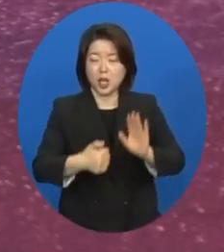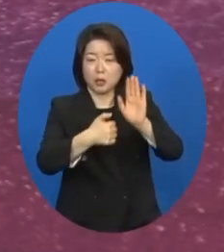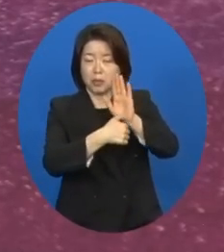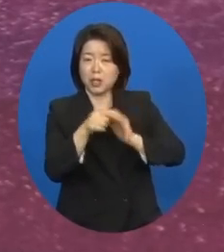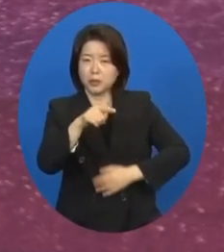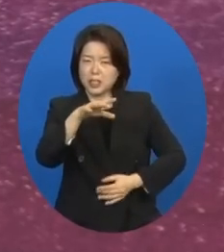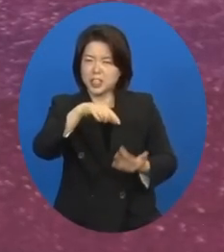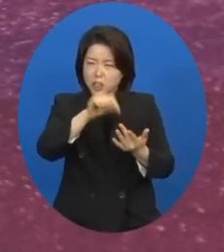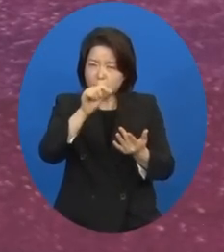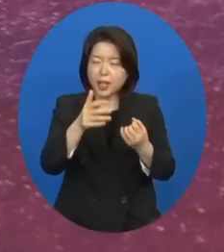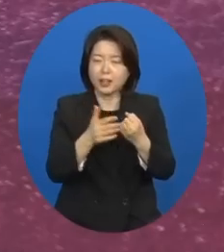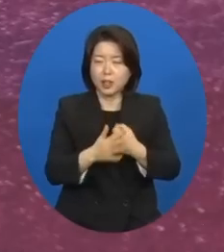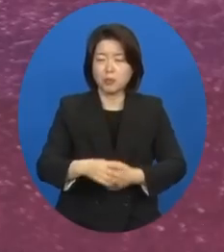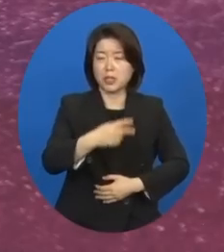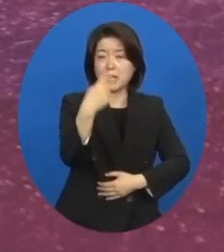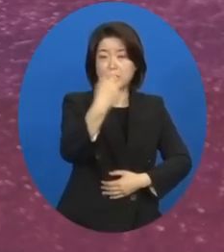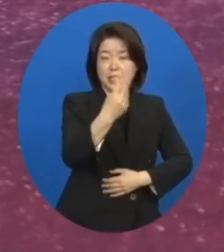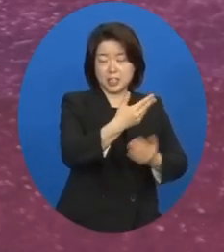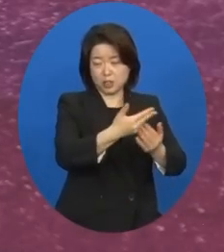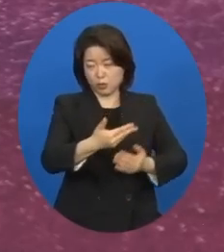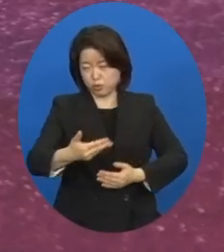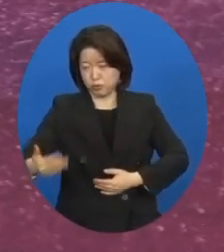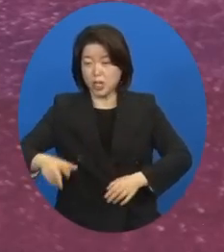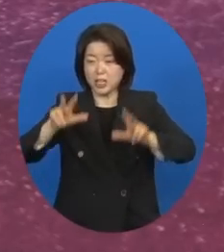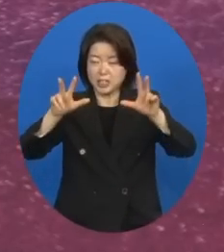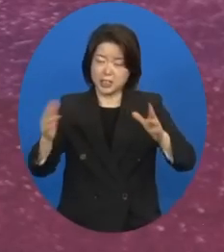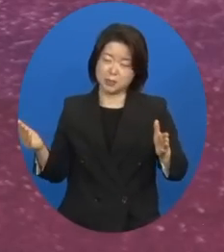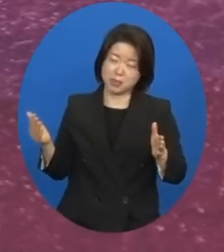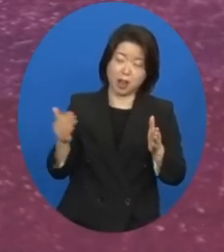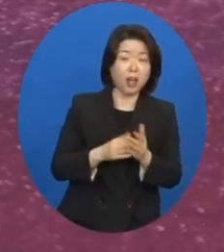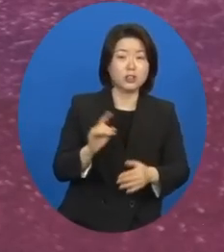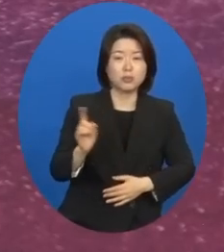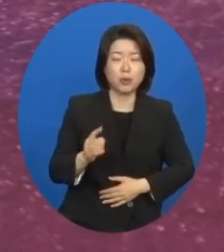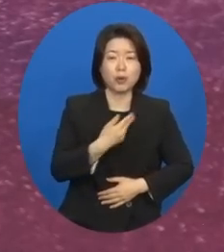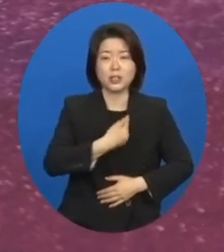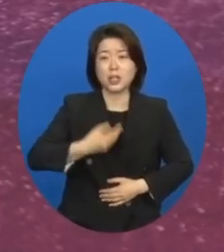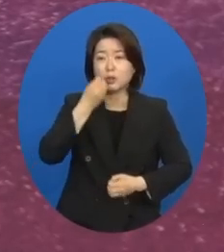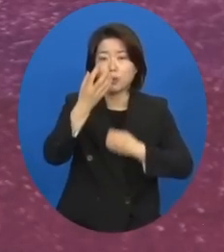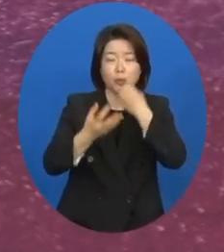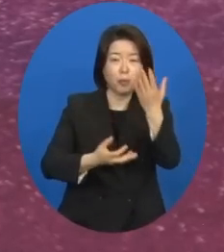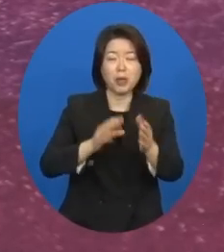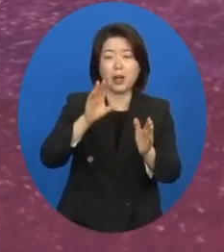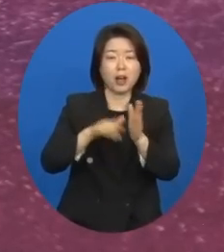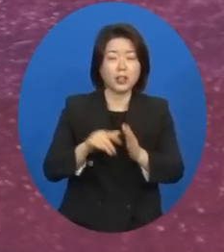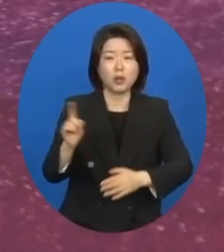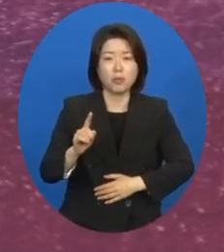선택으로 2000년이 지난 지금까지도 우리는 사도신경을 고백할